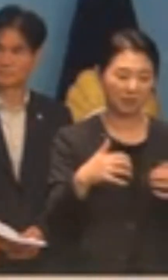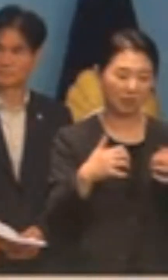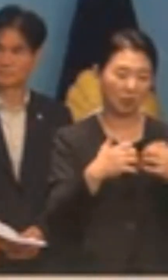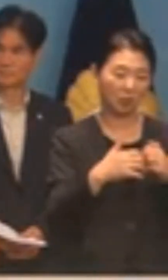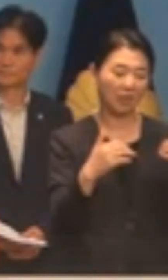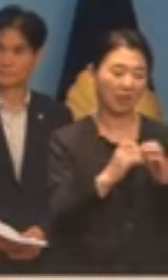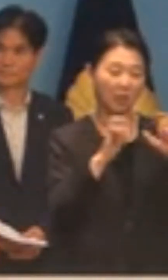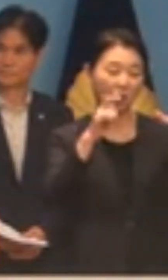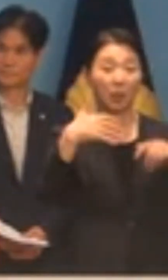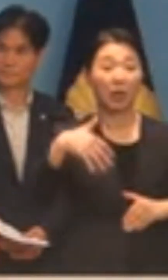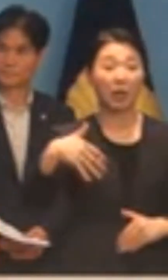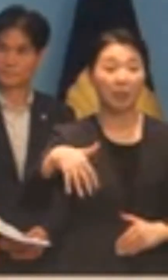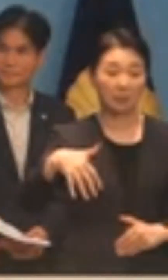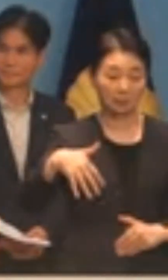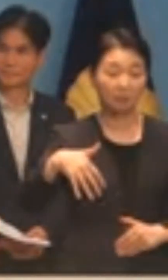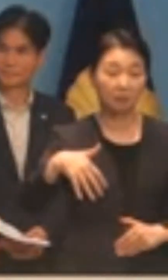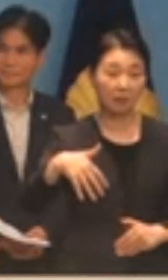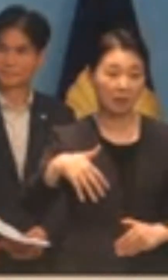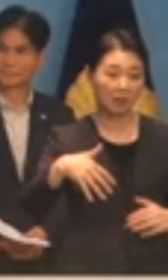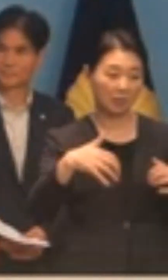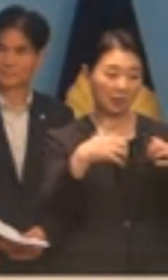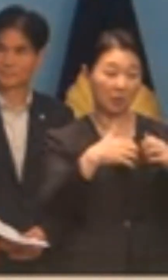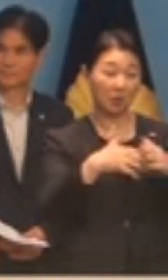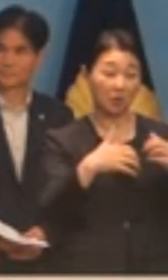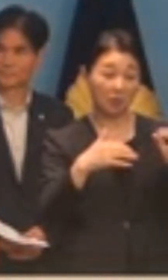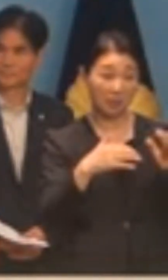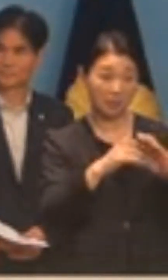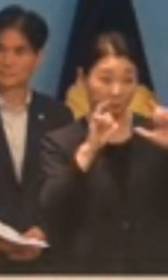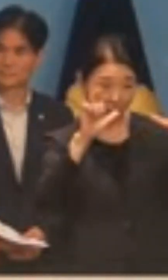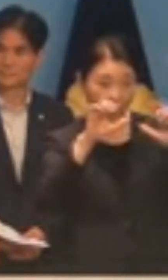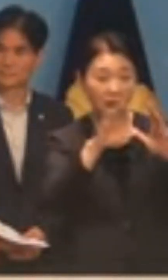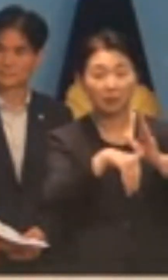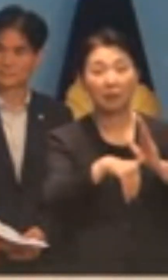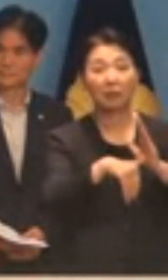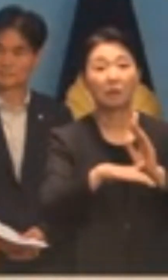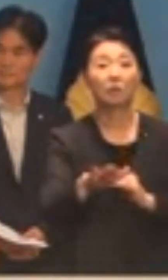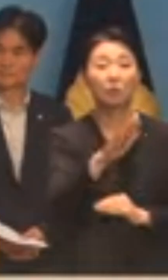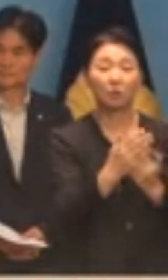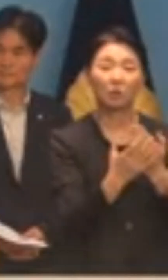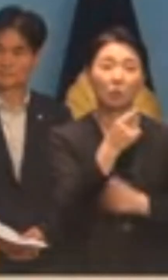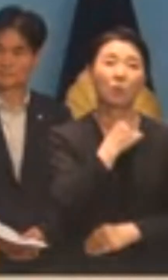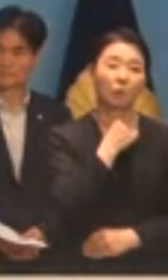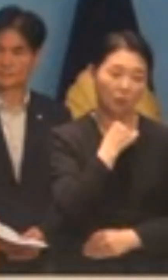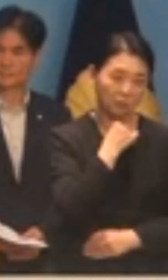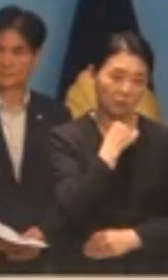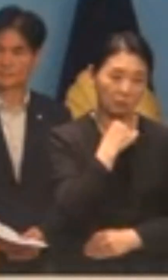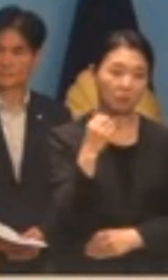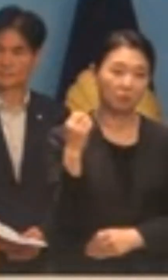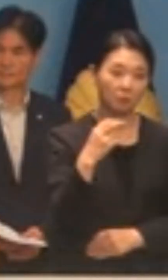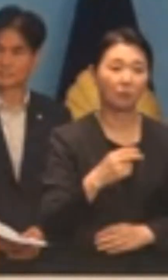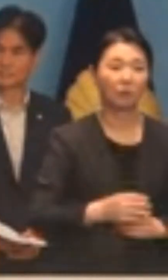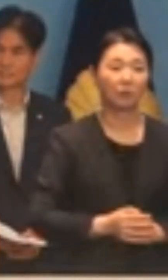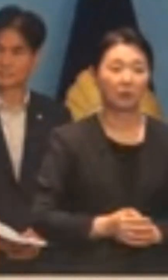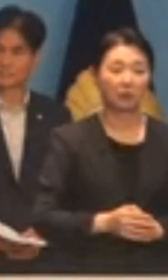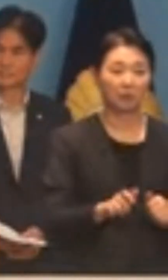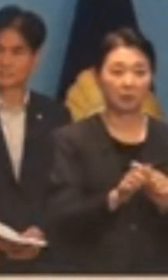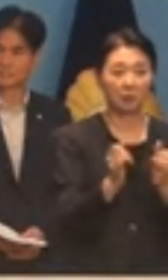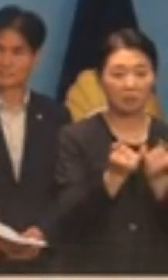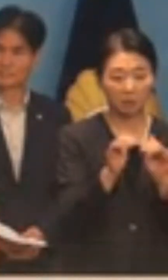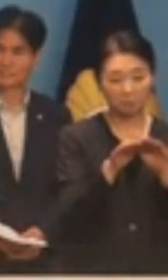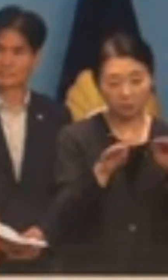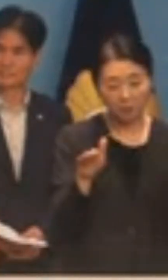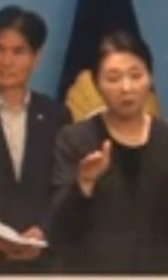그 속에서 정전 선언이 예견되는 그 시점에서 우리가 통일을 바라보고 그리고 남녀